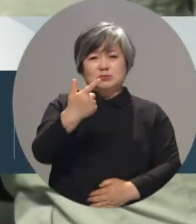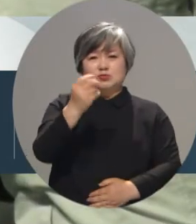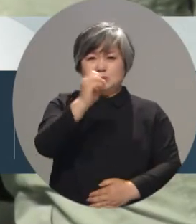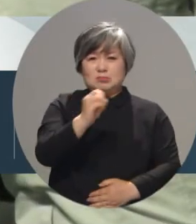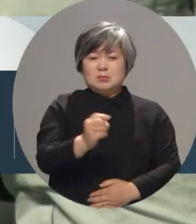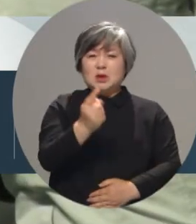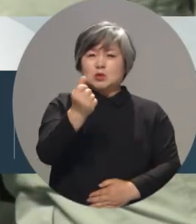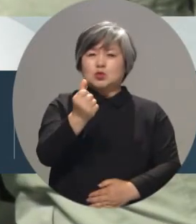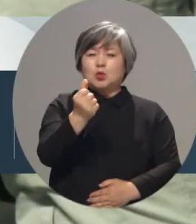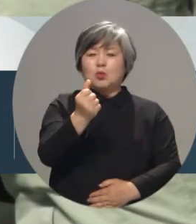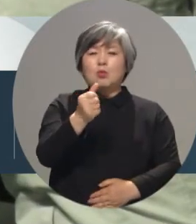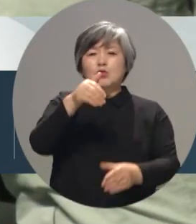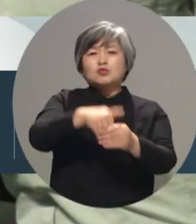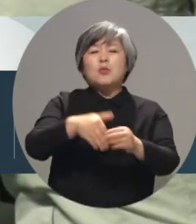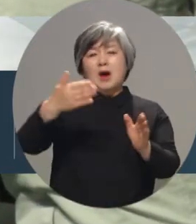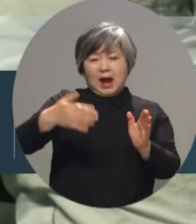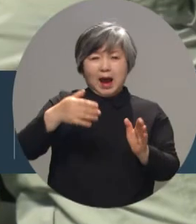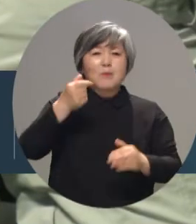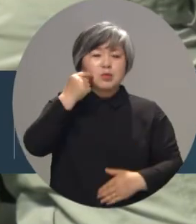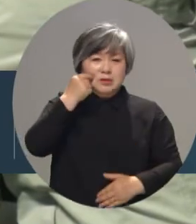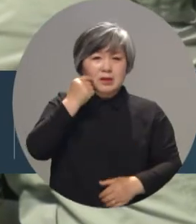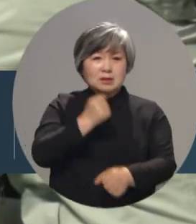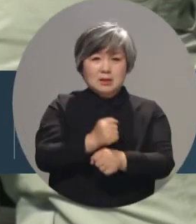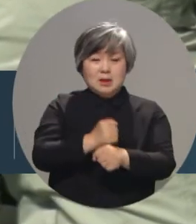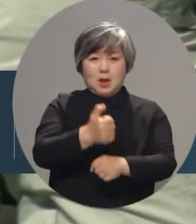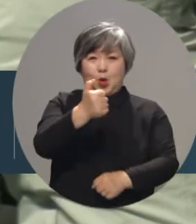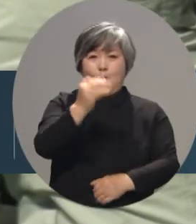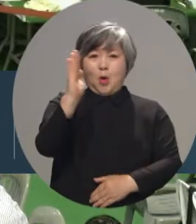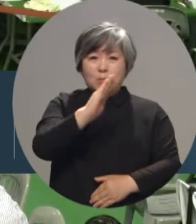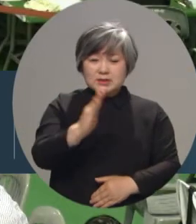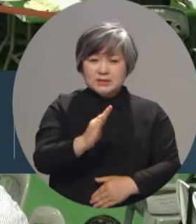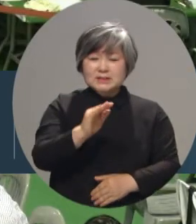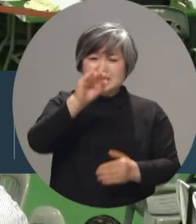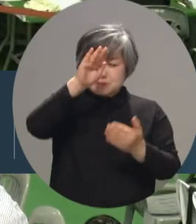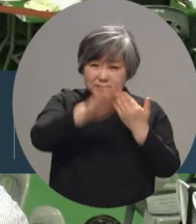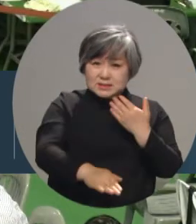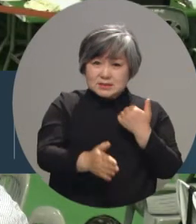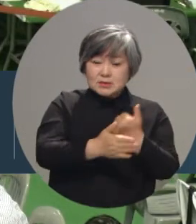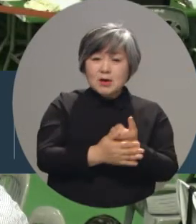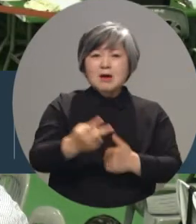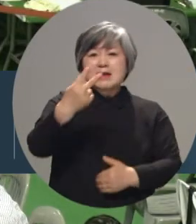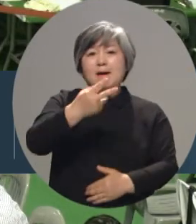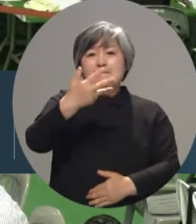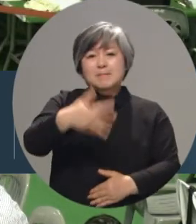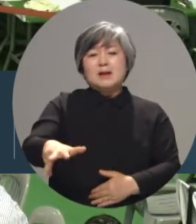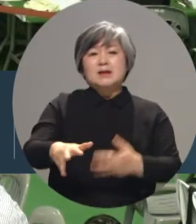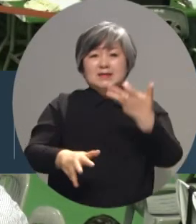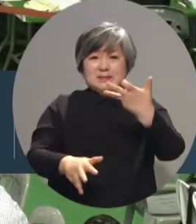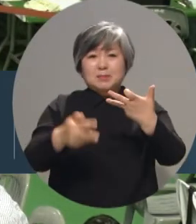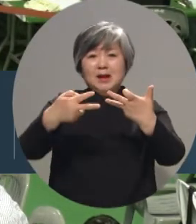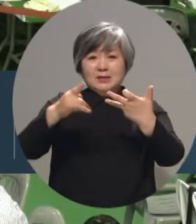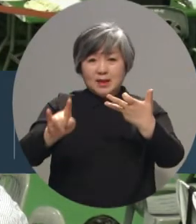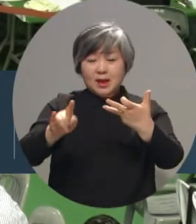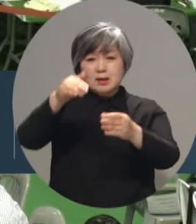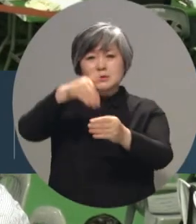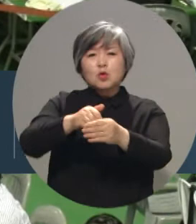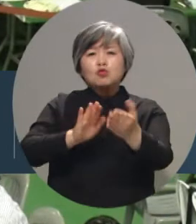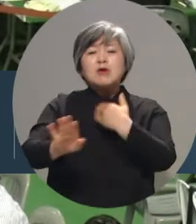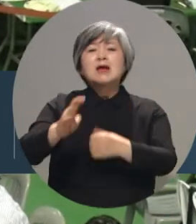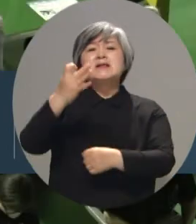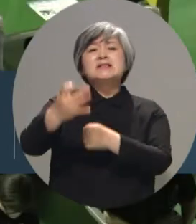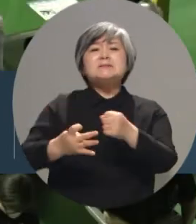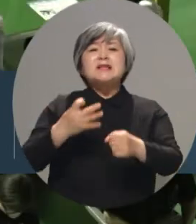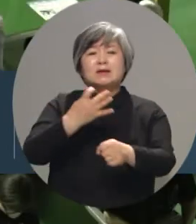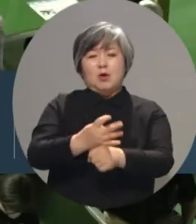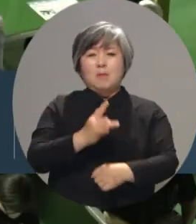정도 감소했습니다. 도내에서 투표율이 50% 아래로 떨어진 건 지난 2008년 18대 총선 이후 14년